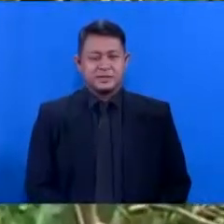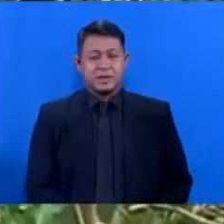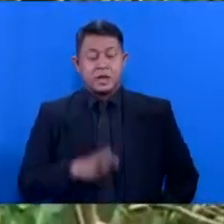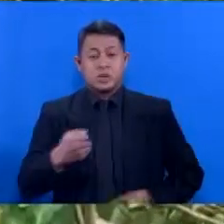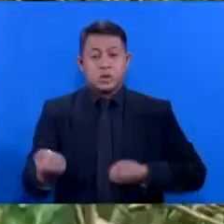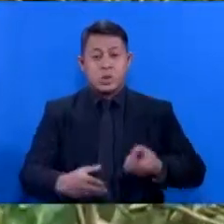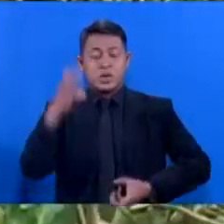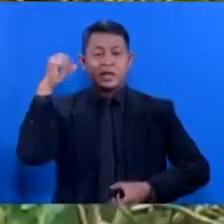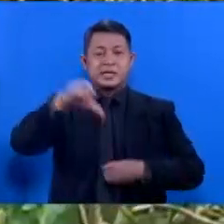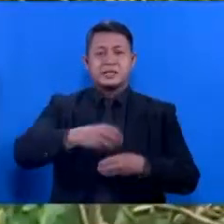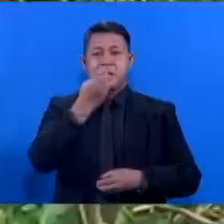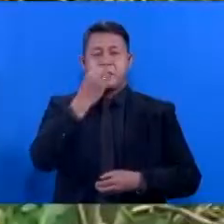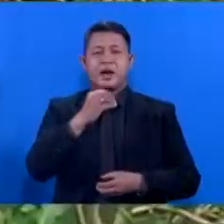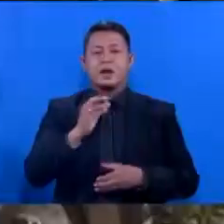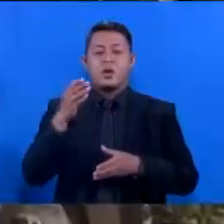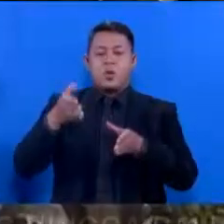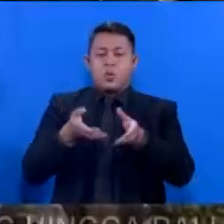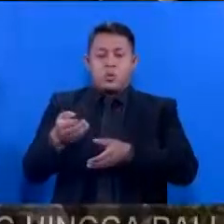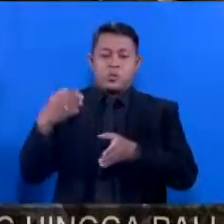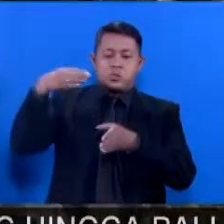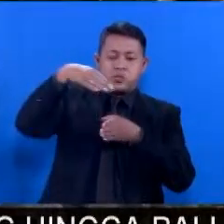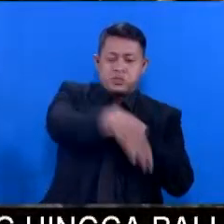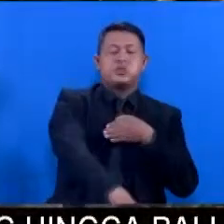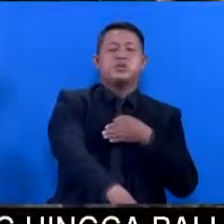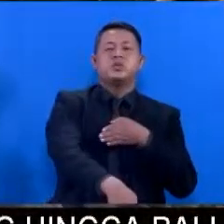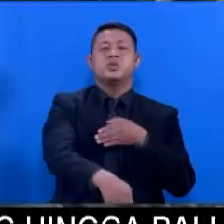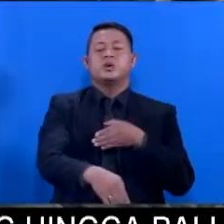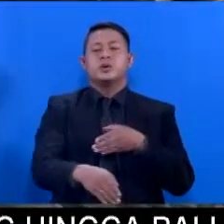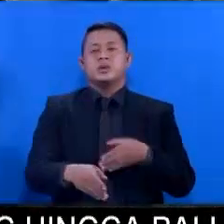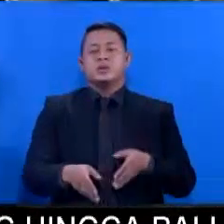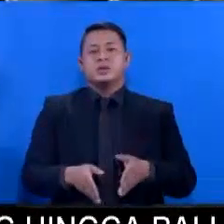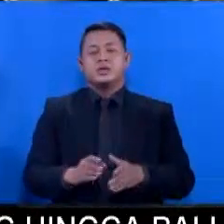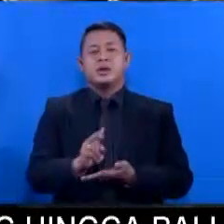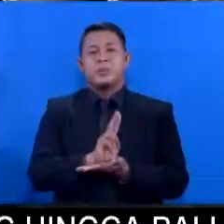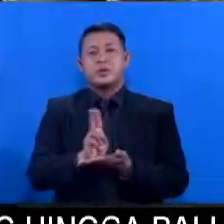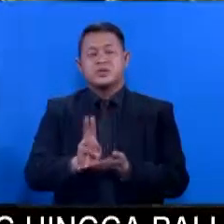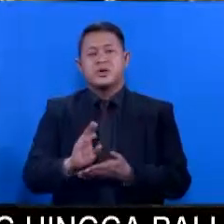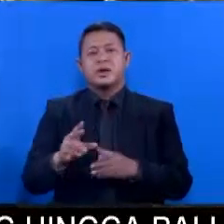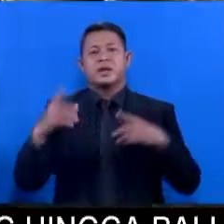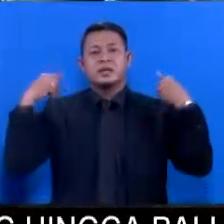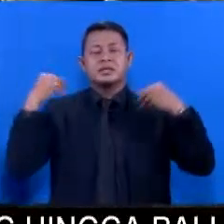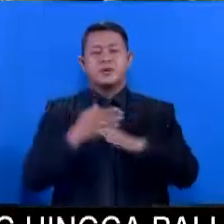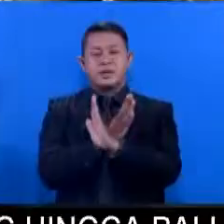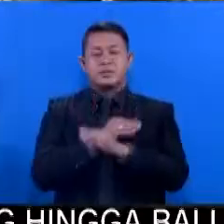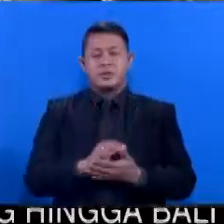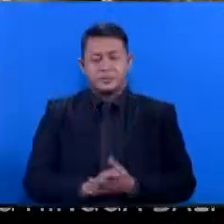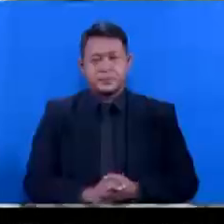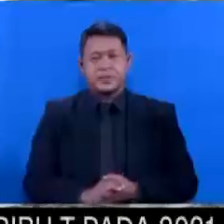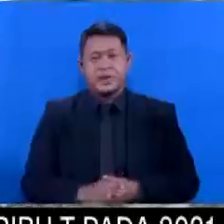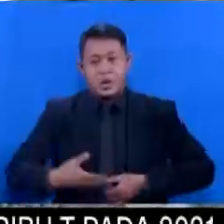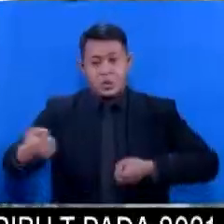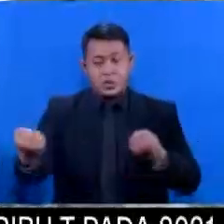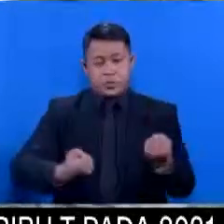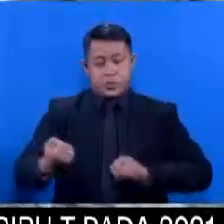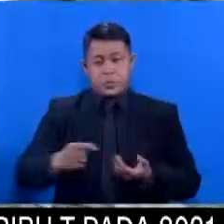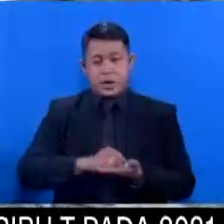Sebuah truk bermuatan makanan ringan terjun ke sungai setelah ditabrak truk Fuso di jalur selatan Pasuruan, Jawa Timur, Senin pagi. Truk yang dikemudikan oleh